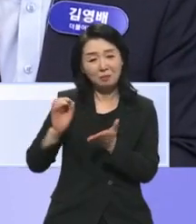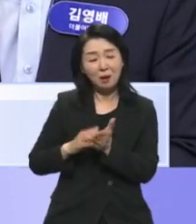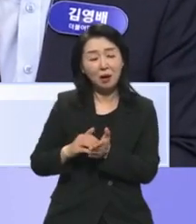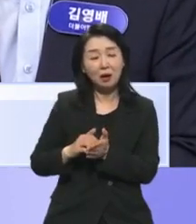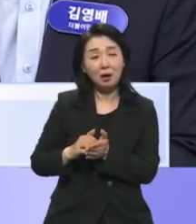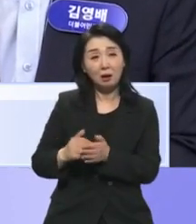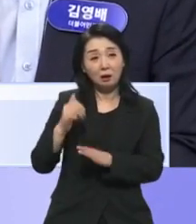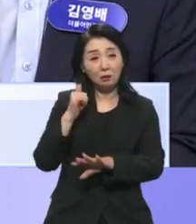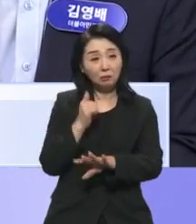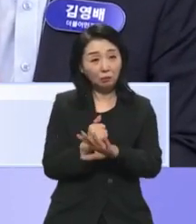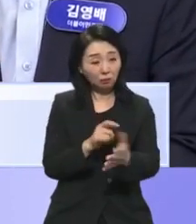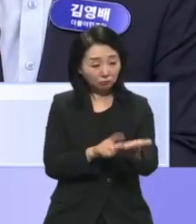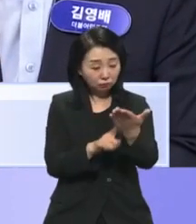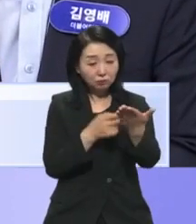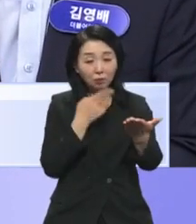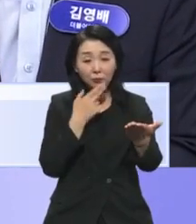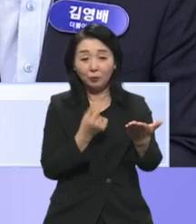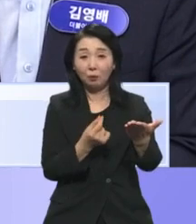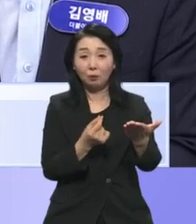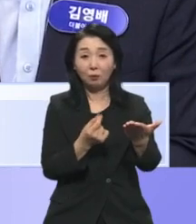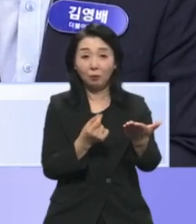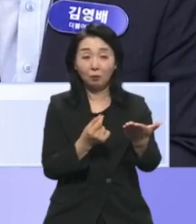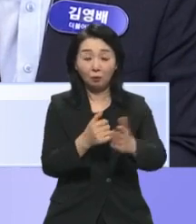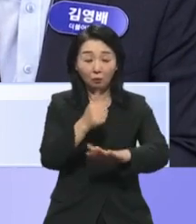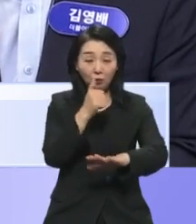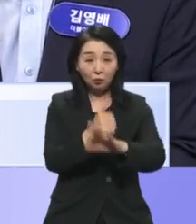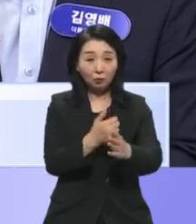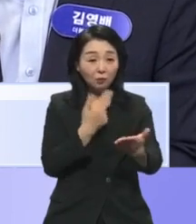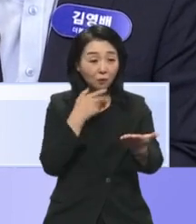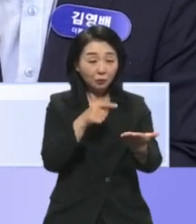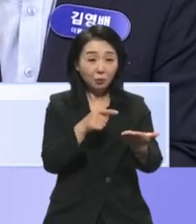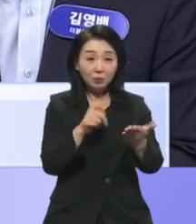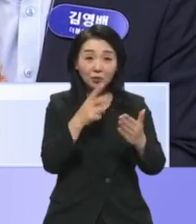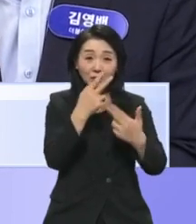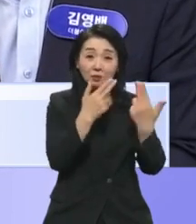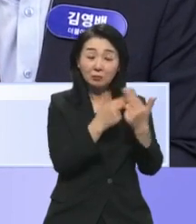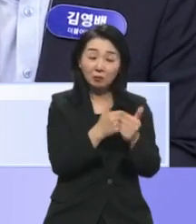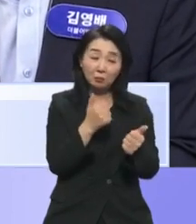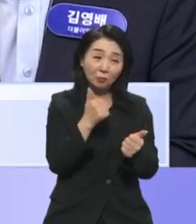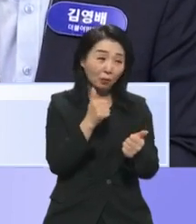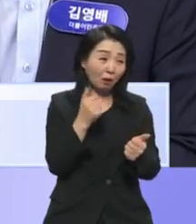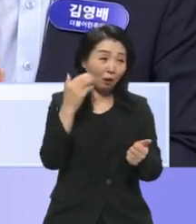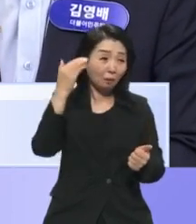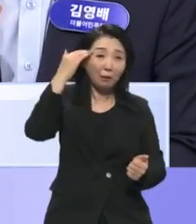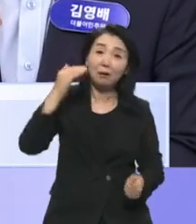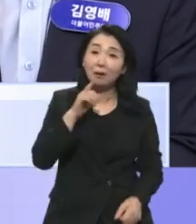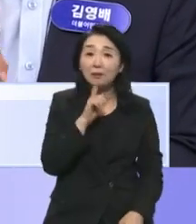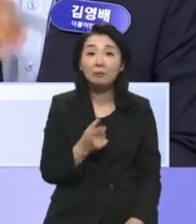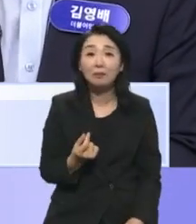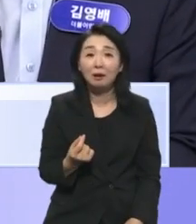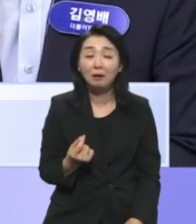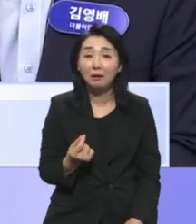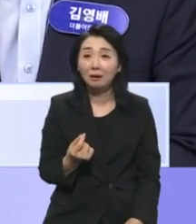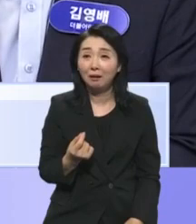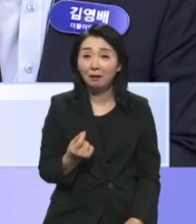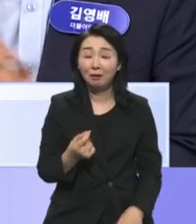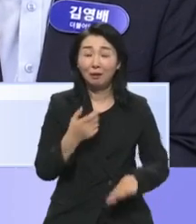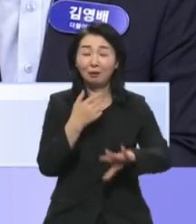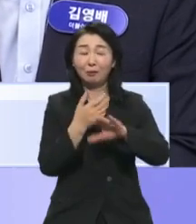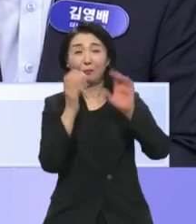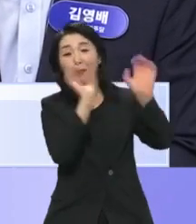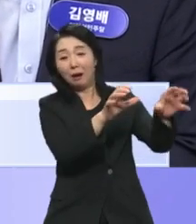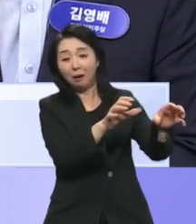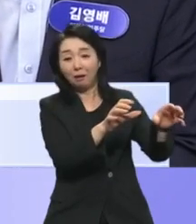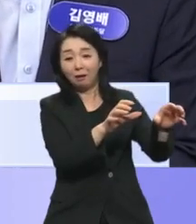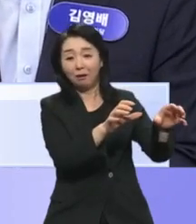못 내놓으면서 이제 결과가 없으니까 오히려 이재명 대표가 수사를 방해하고 있다는 듯이 황당무계한이 어떻게 덮어씌우기 거꾸로